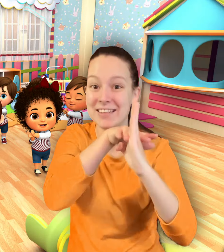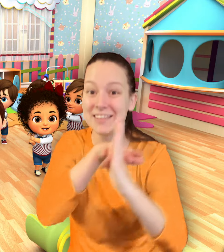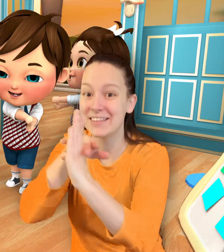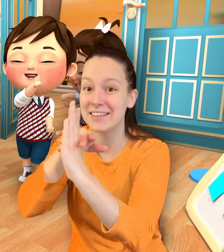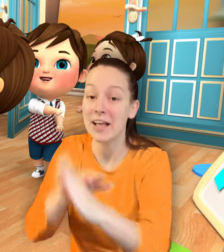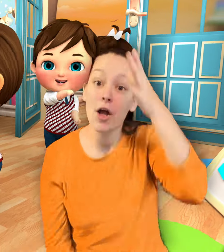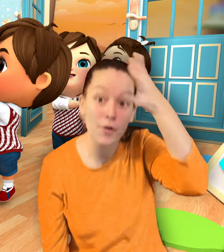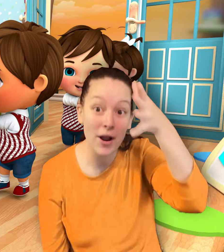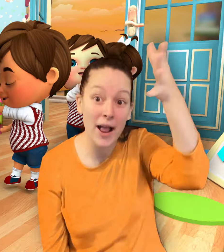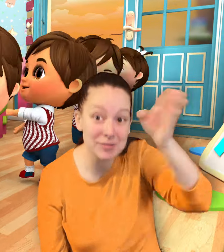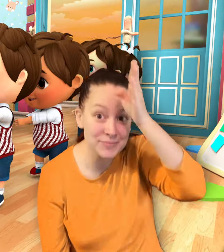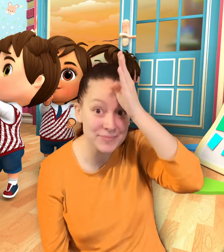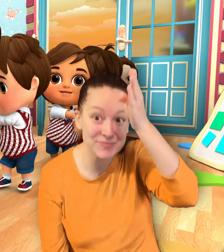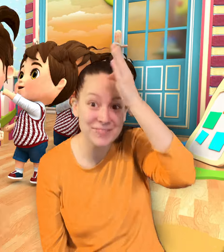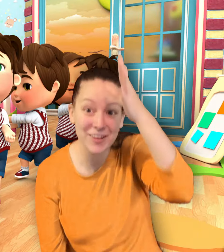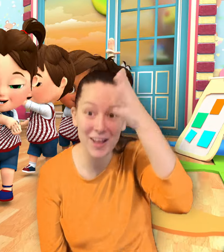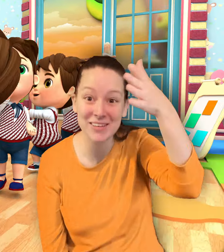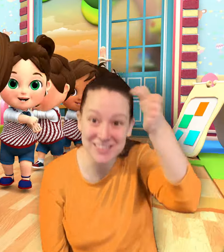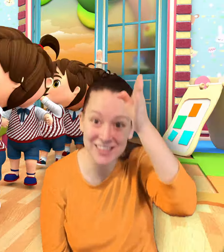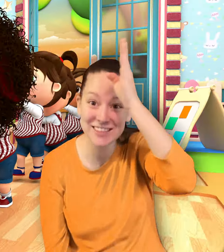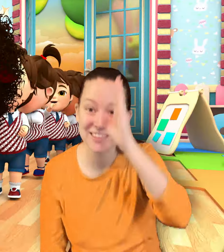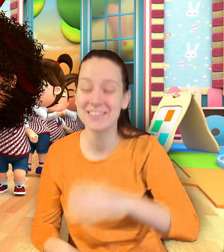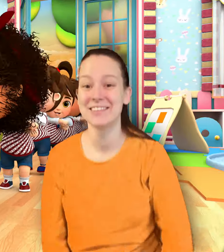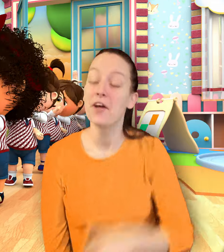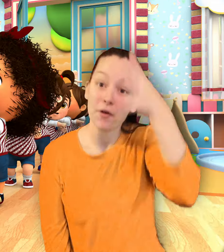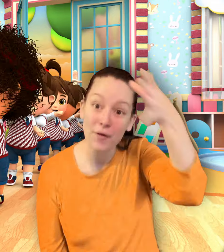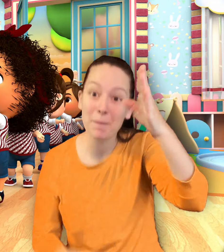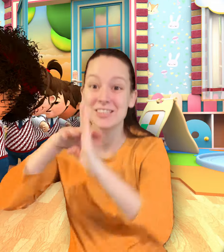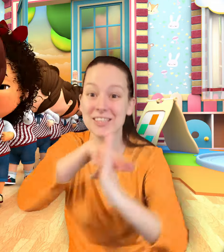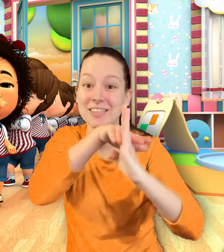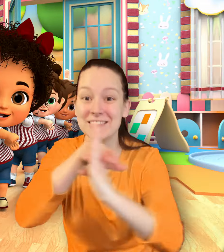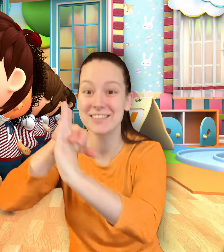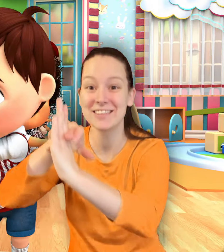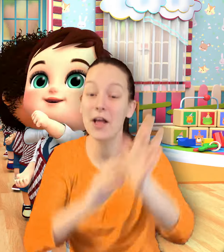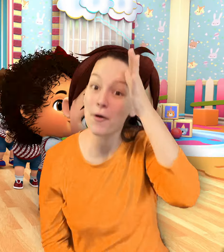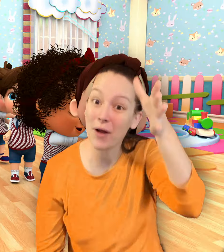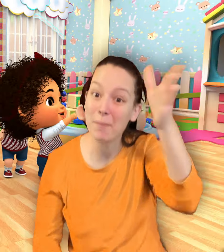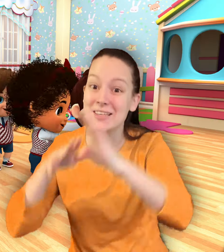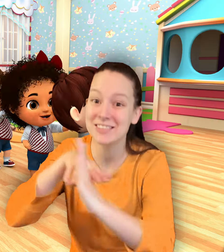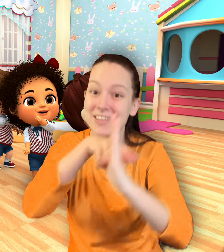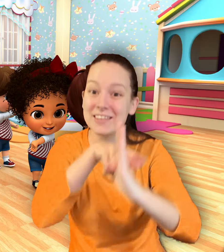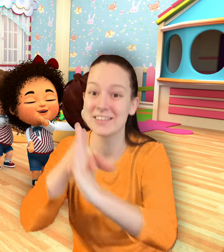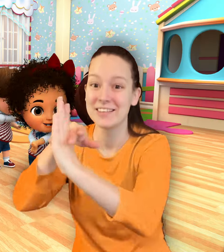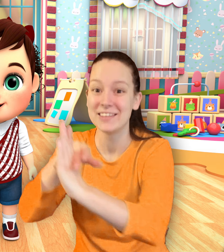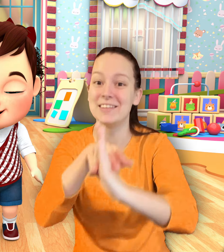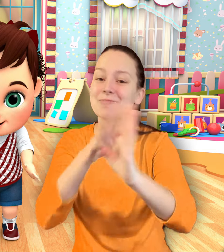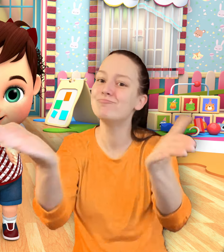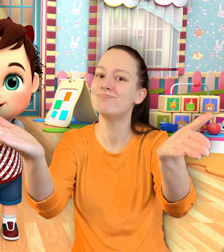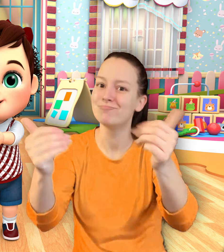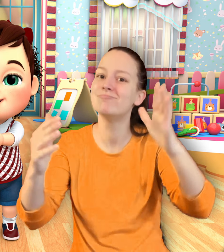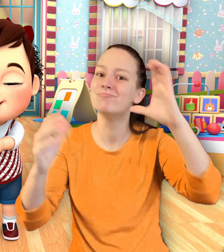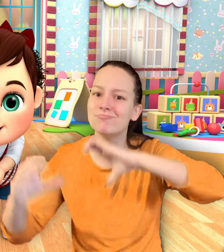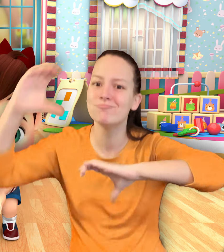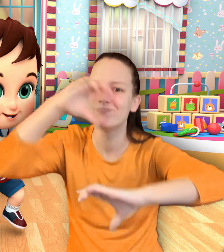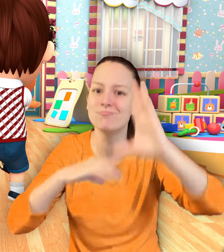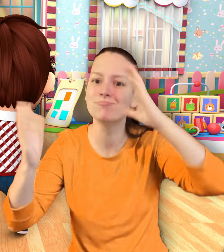メおじザメおじザメおじザメおじザメ